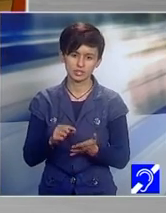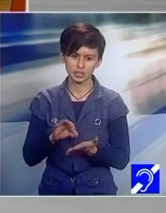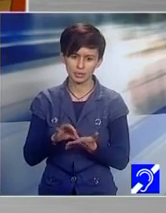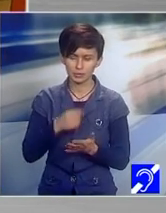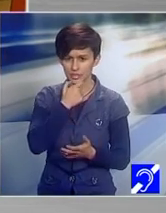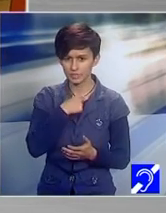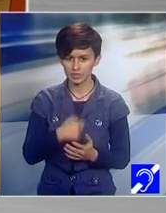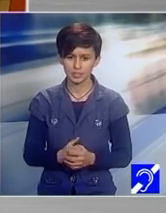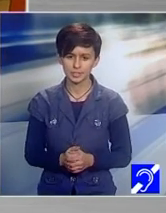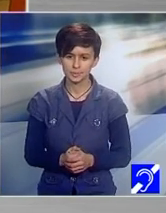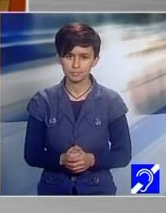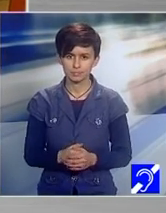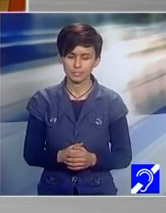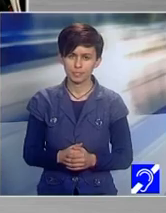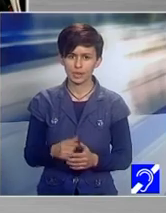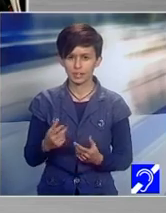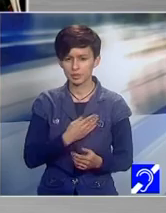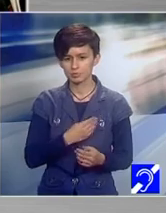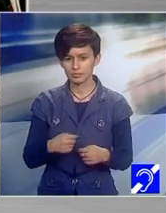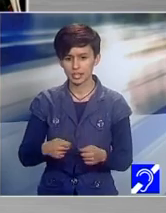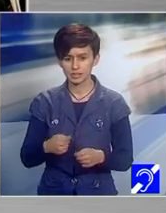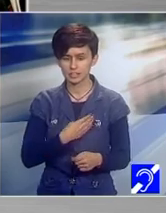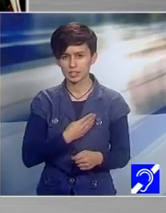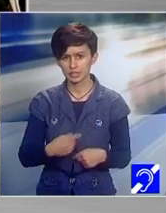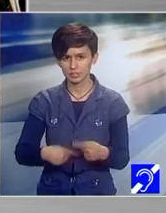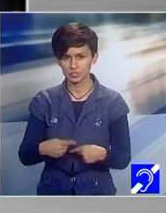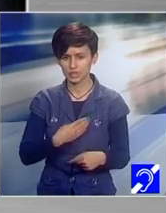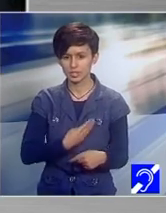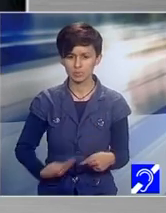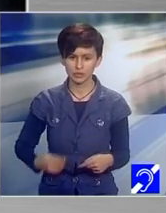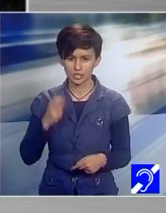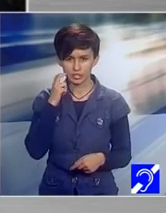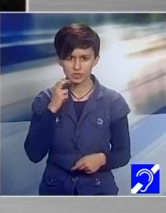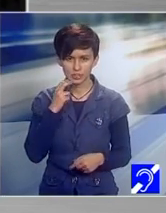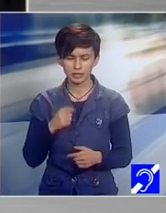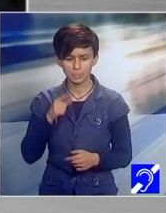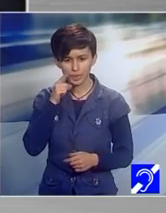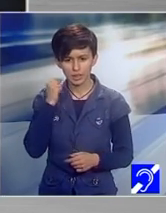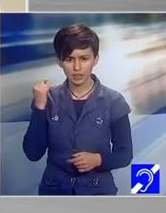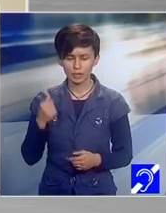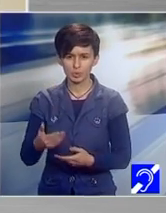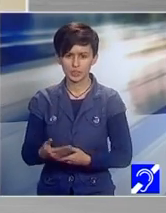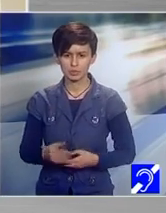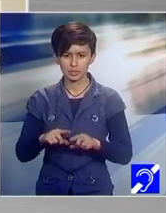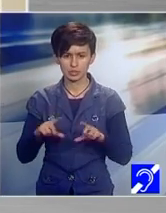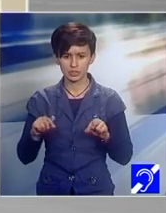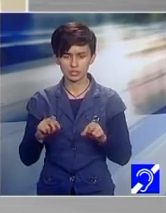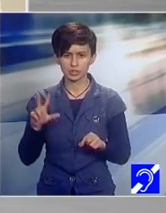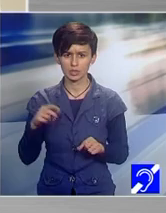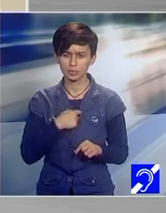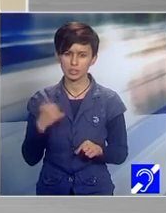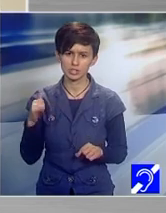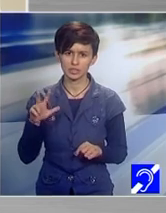Două astfel de magazine funcționează deja la București și Sibiu. Oamenii primesc la noi o legitimație, pot să vin numai de 3 ori pe